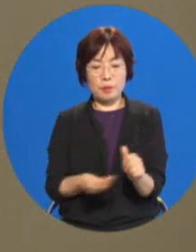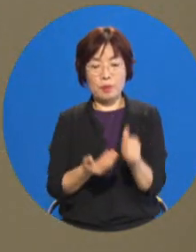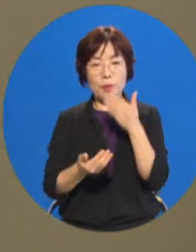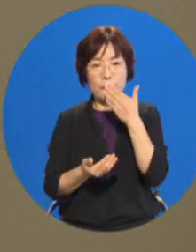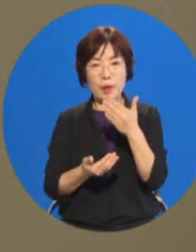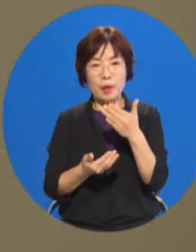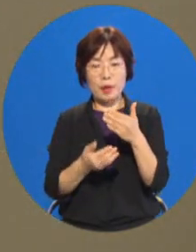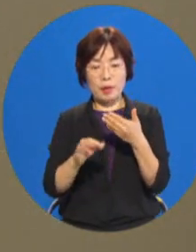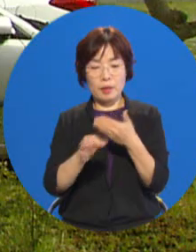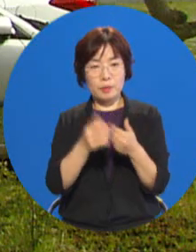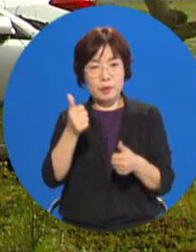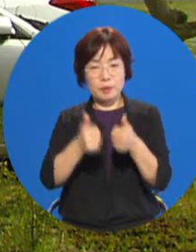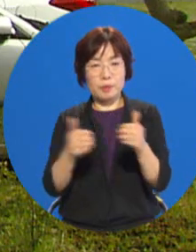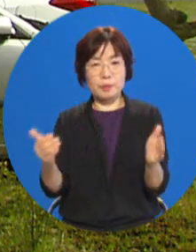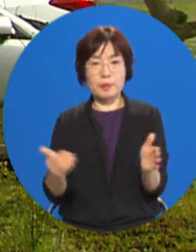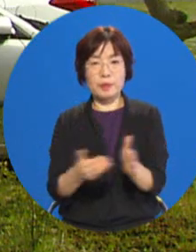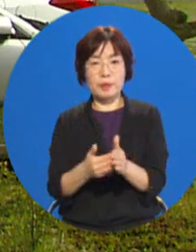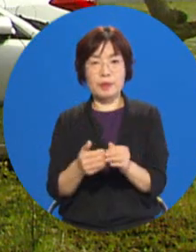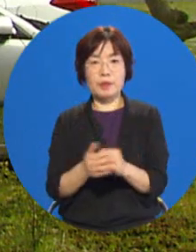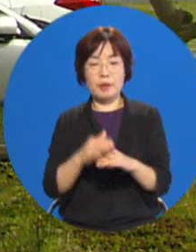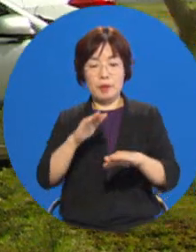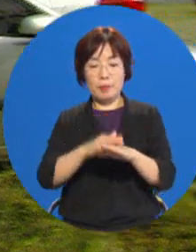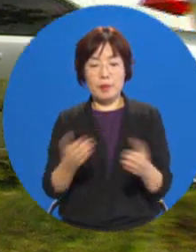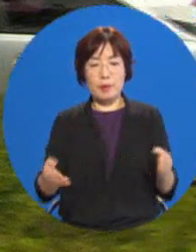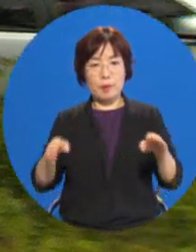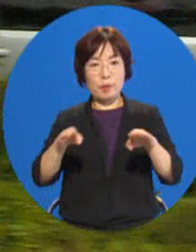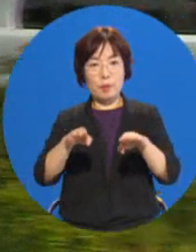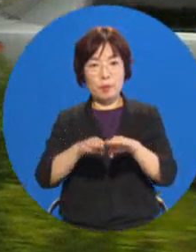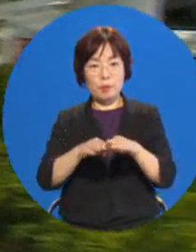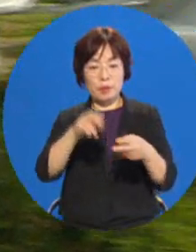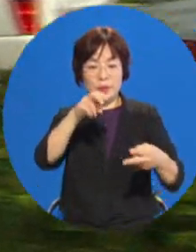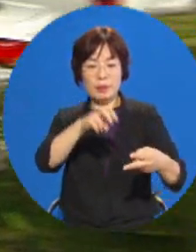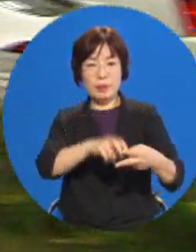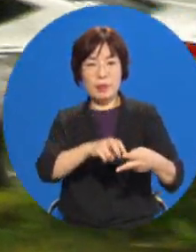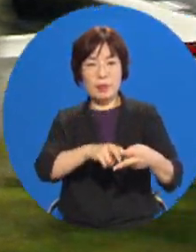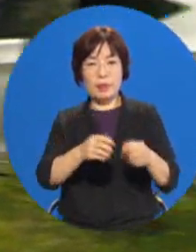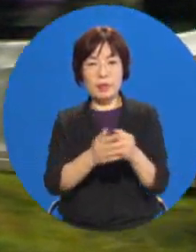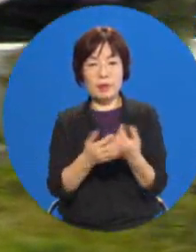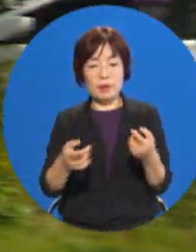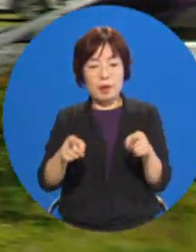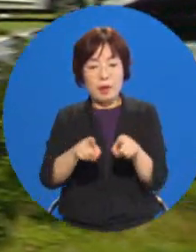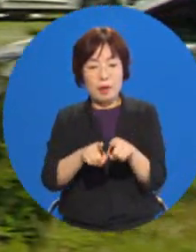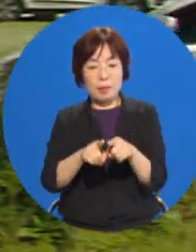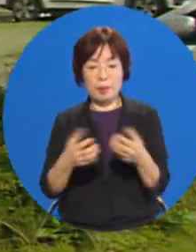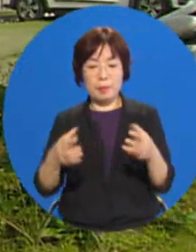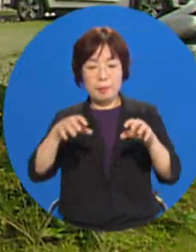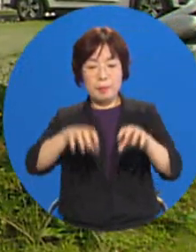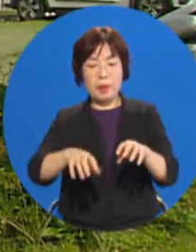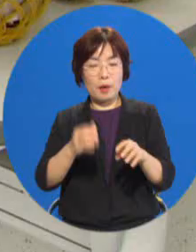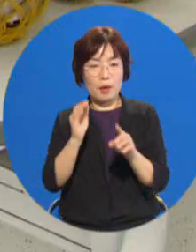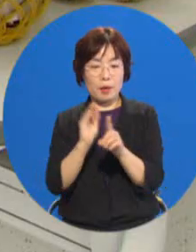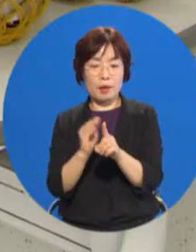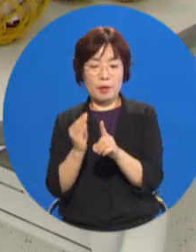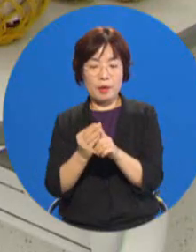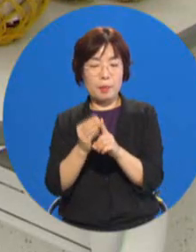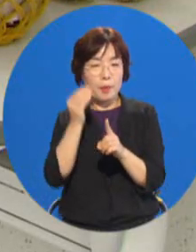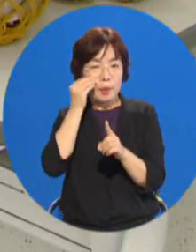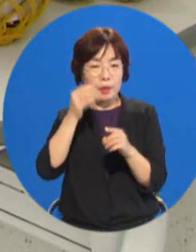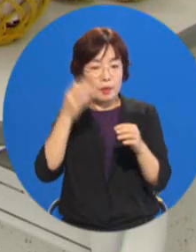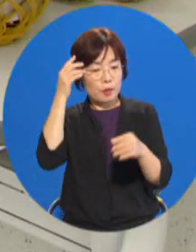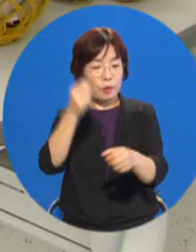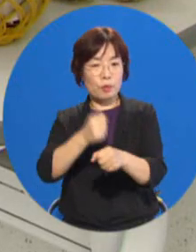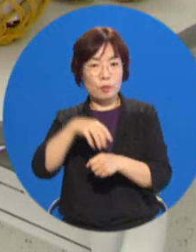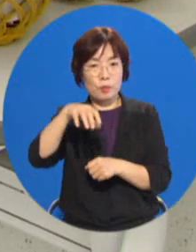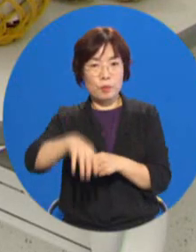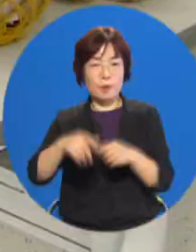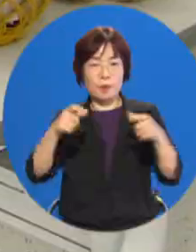재배까지 마쳤습니다. 농촌진흥원 바이오에너지 작물센터에서 더부사리하는 양파마늘 연구실이 지역 특화